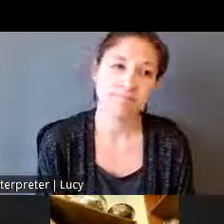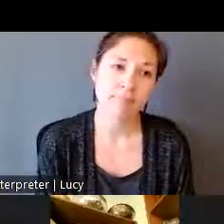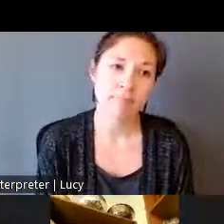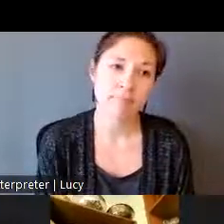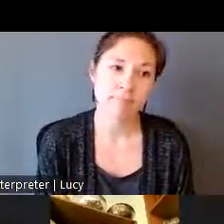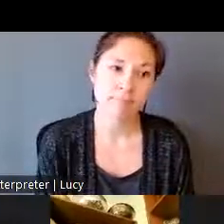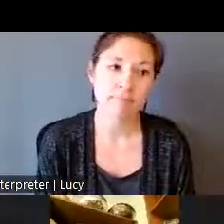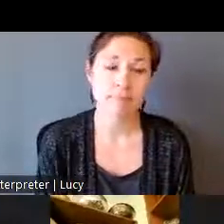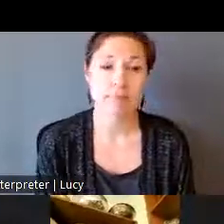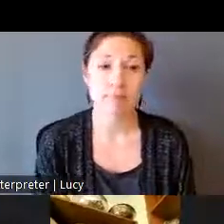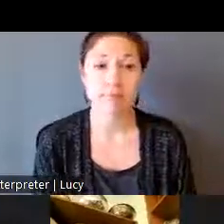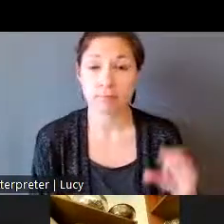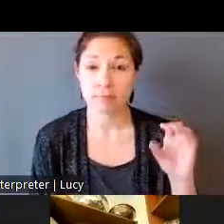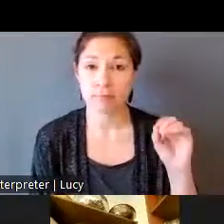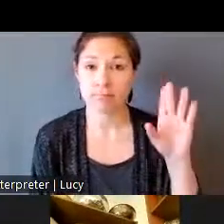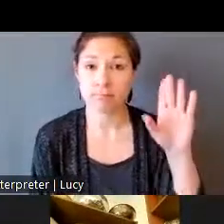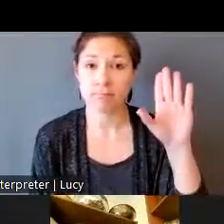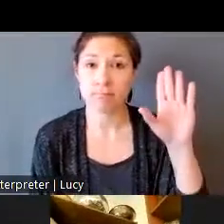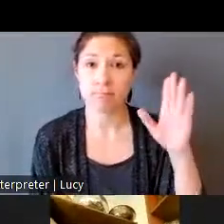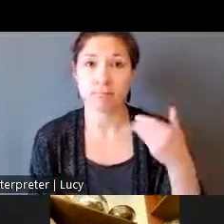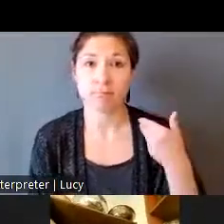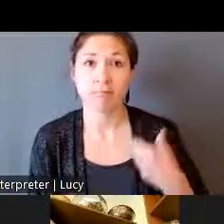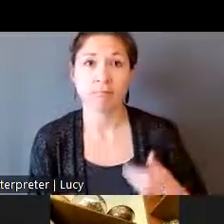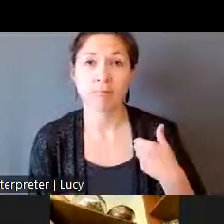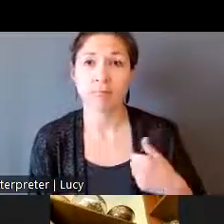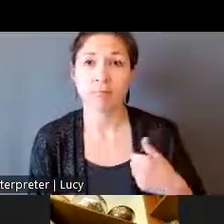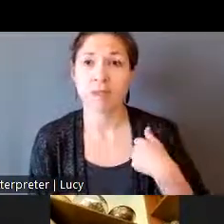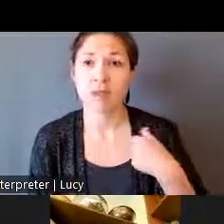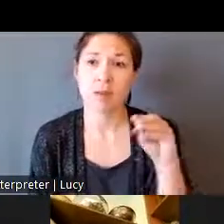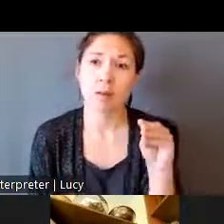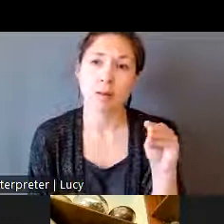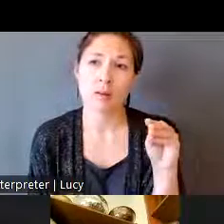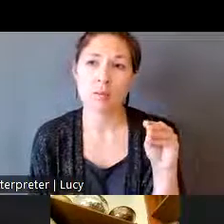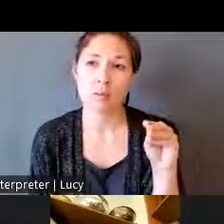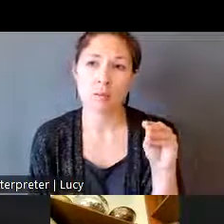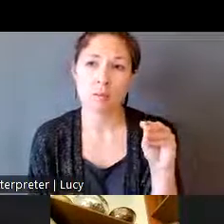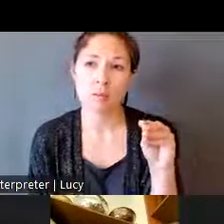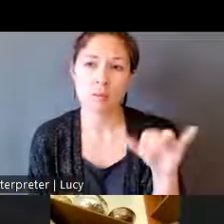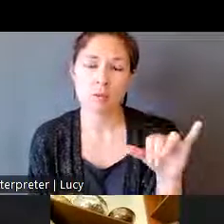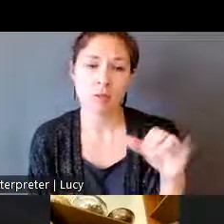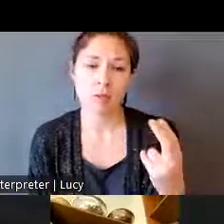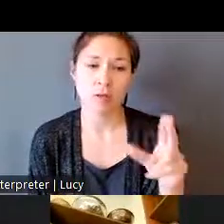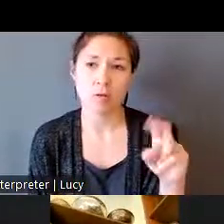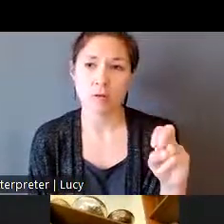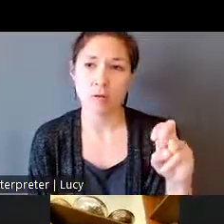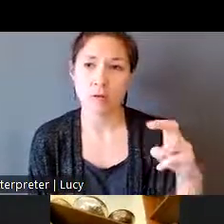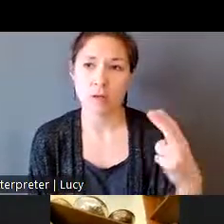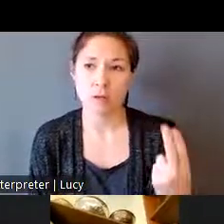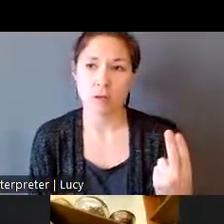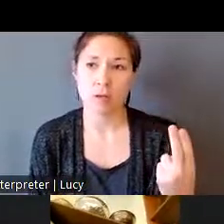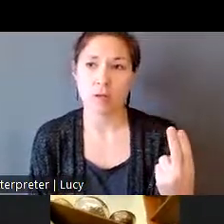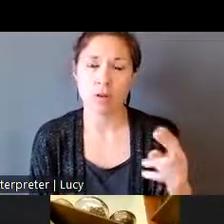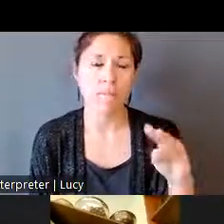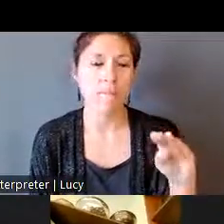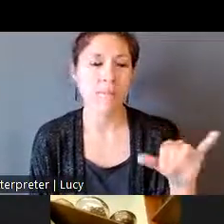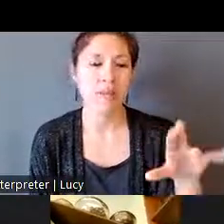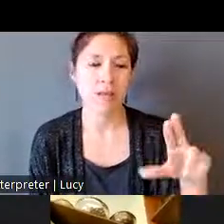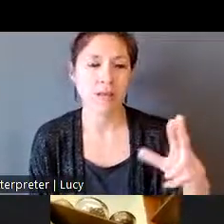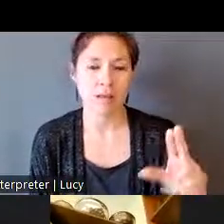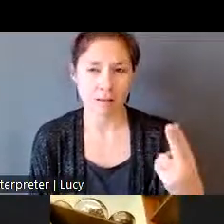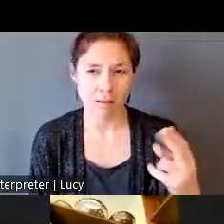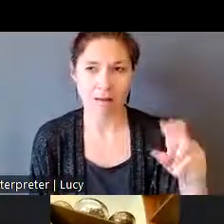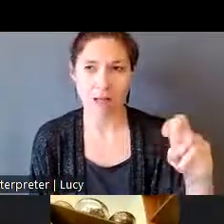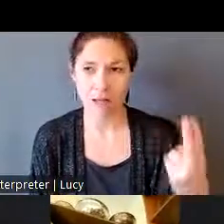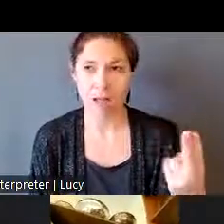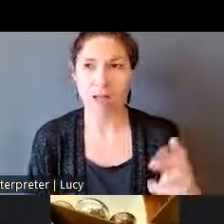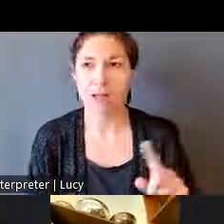Hi, Thank this you. is Mihan Jae and Yuen Ju for the Vietnamese interpretation. I will